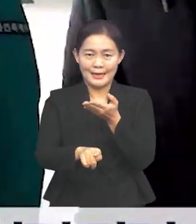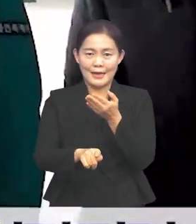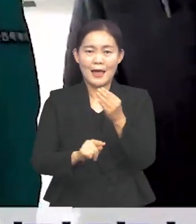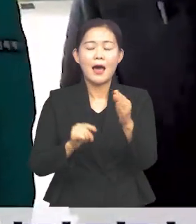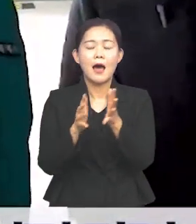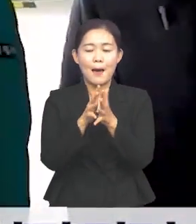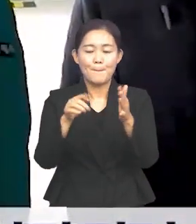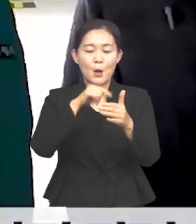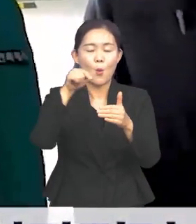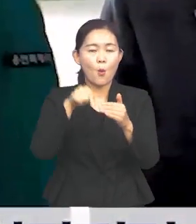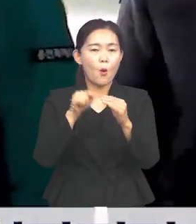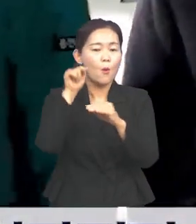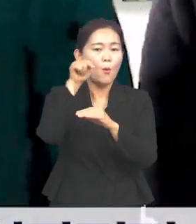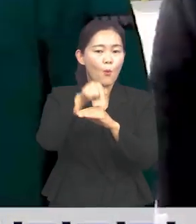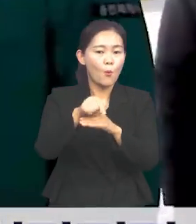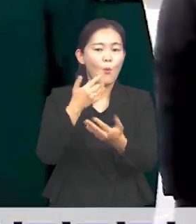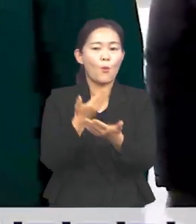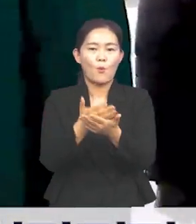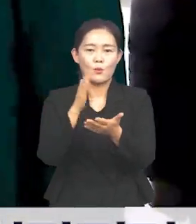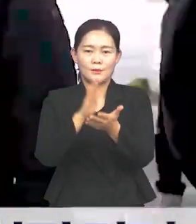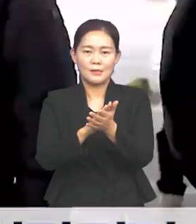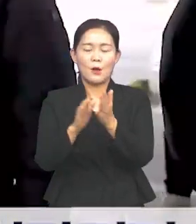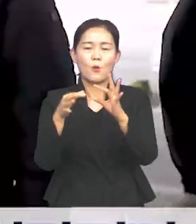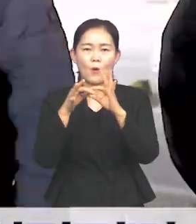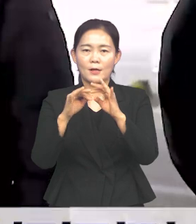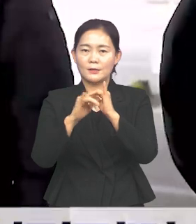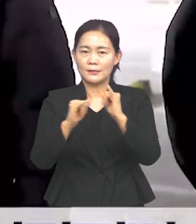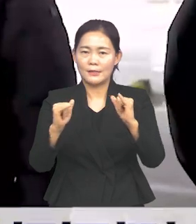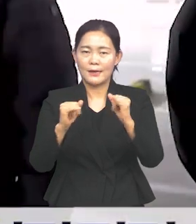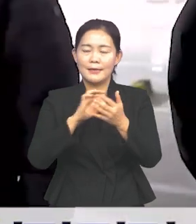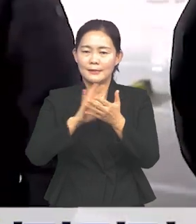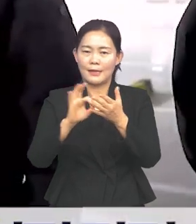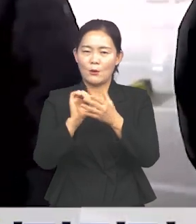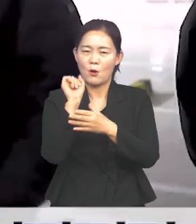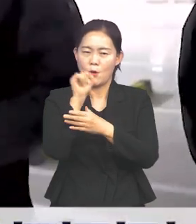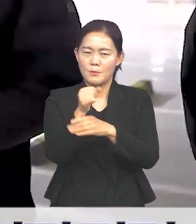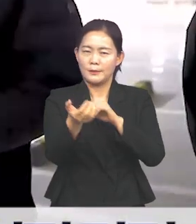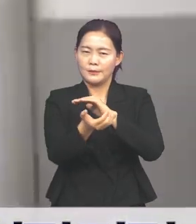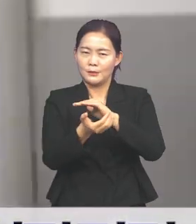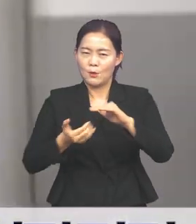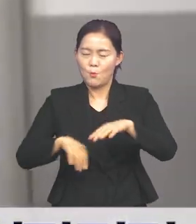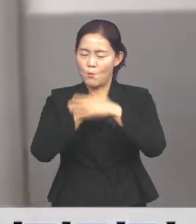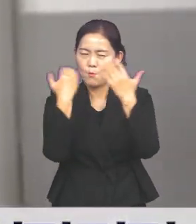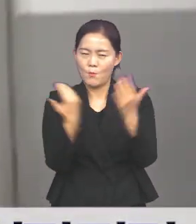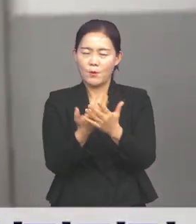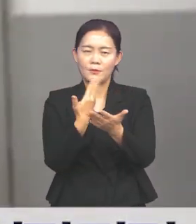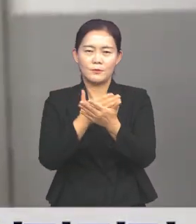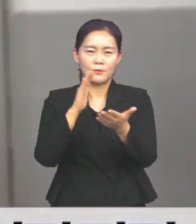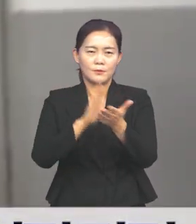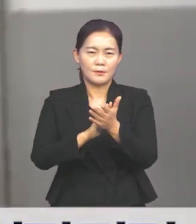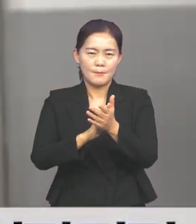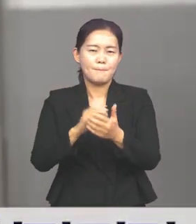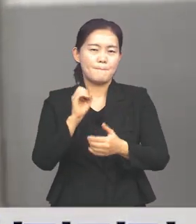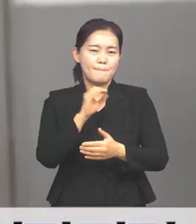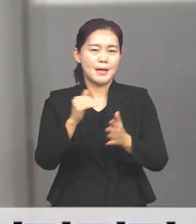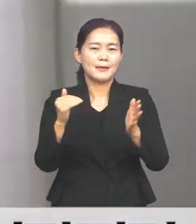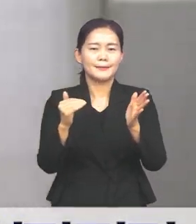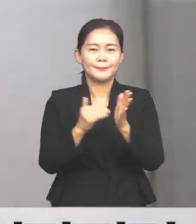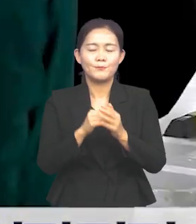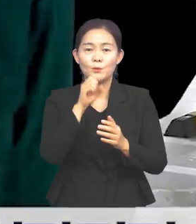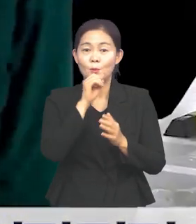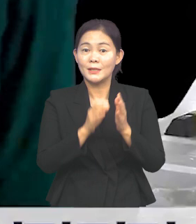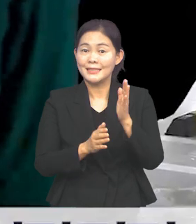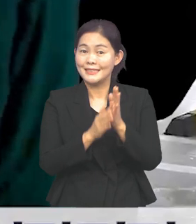주차장과 아파트 내부 등을 꼼꼼히 점검하고 공사 관계자들에게 사용검사 승인 전까지 완벽하게 보수할 것을